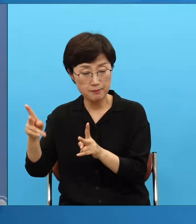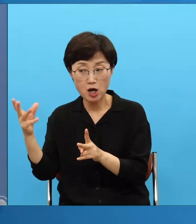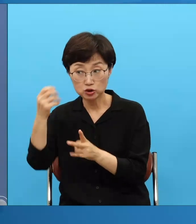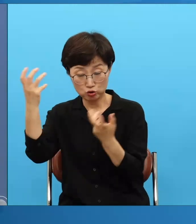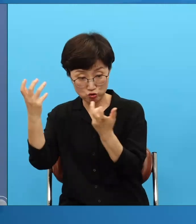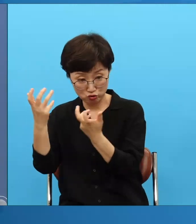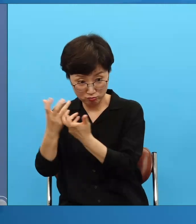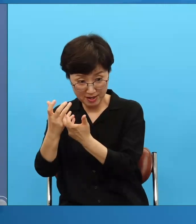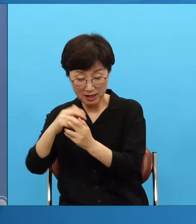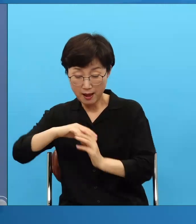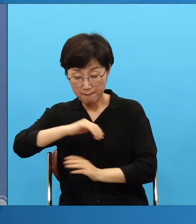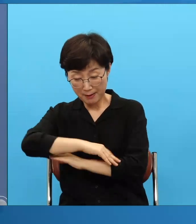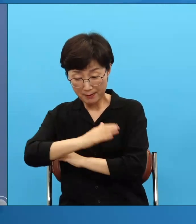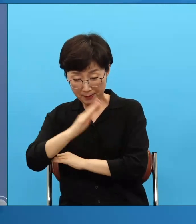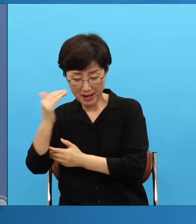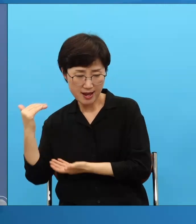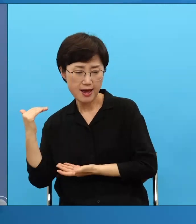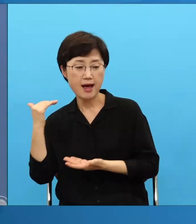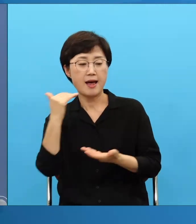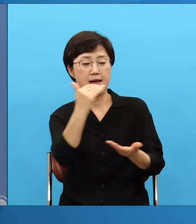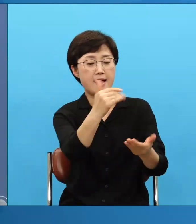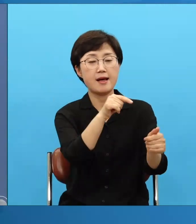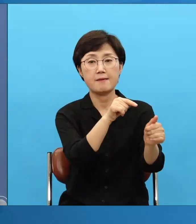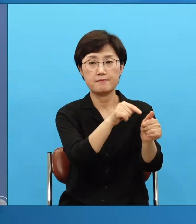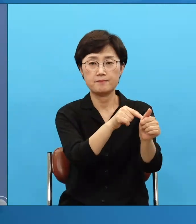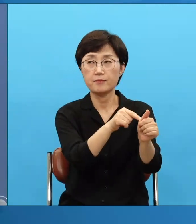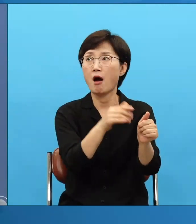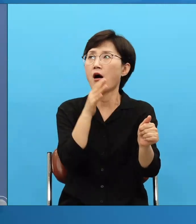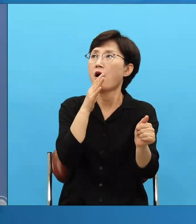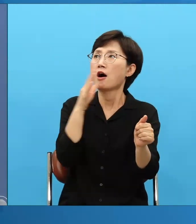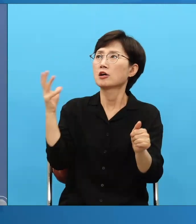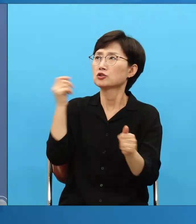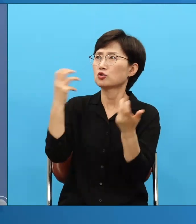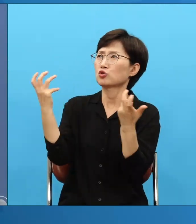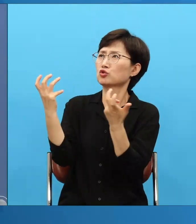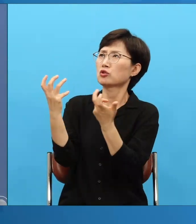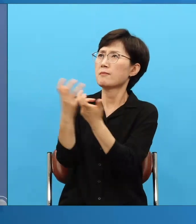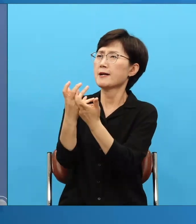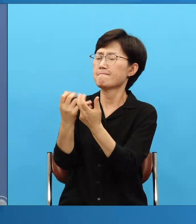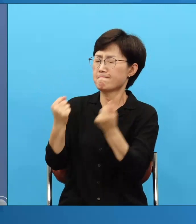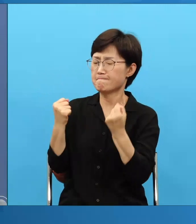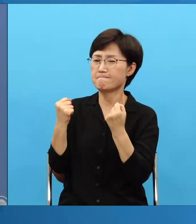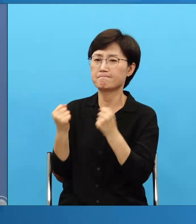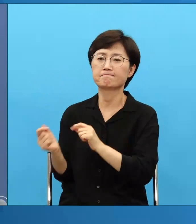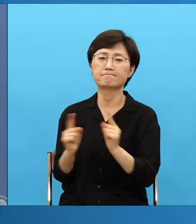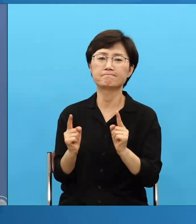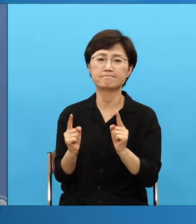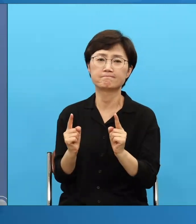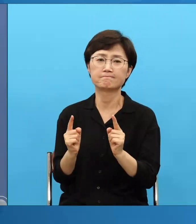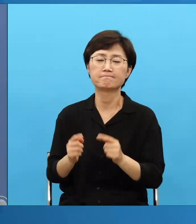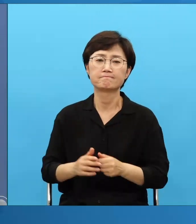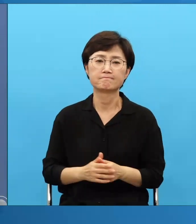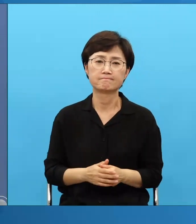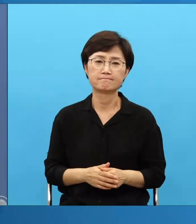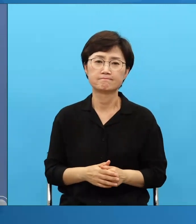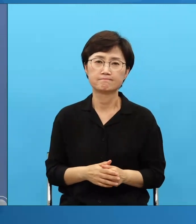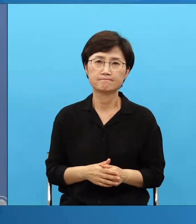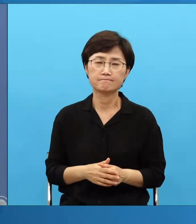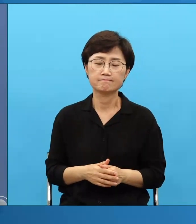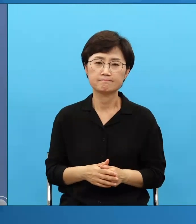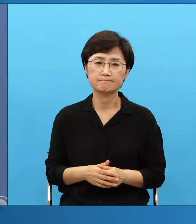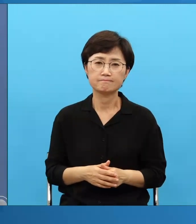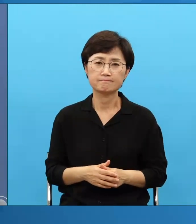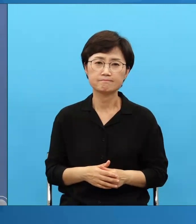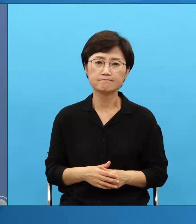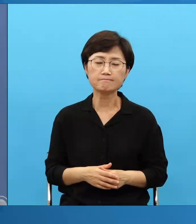설명인데 그때부터 이 아볼로에 힘이 생긴 거예요. And then we see that there, what are the sides of Paul or sides of Apollos? And then he says, have you not received the